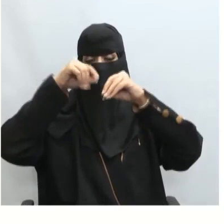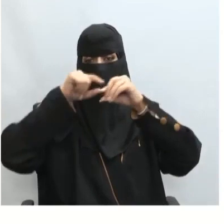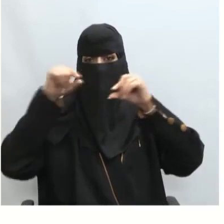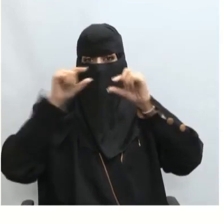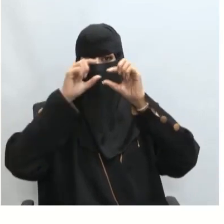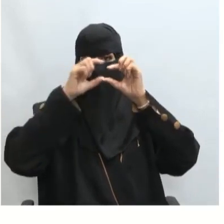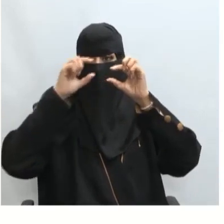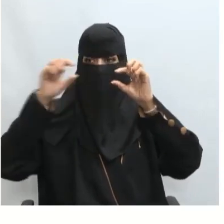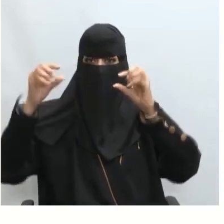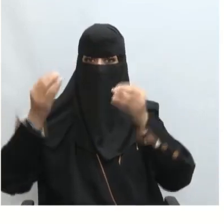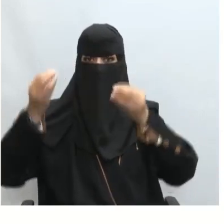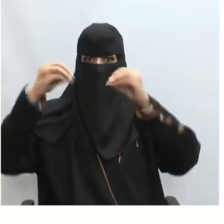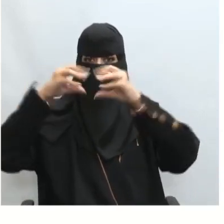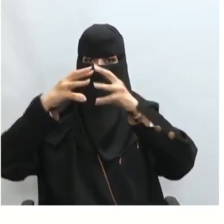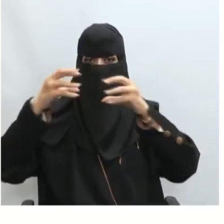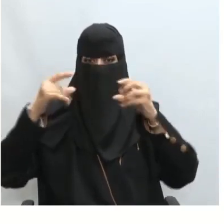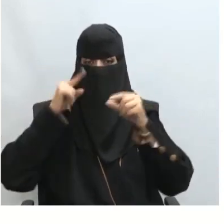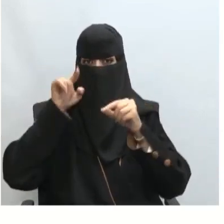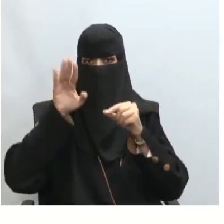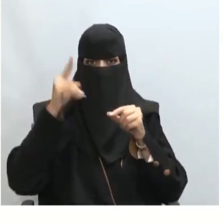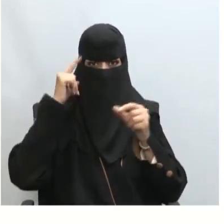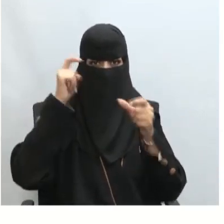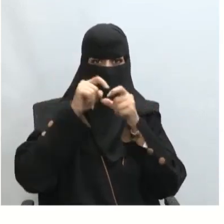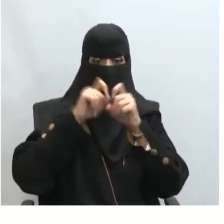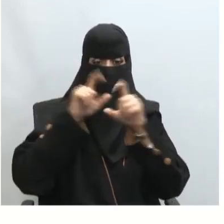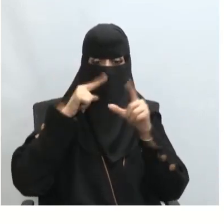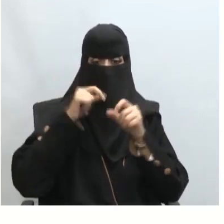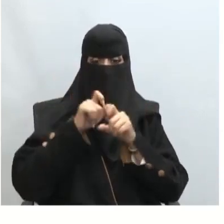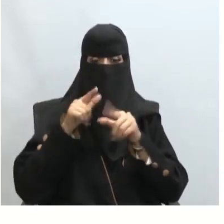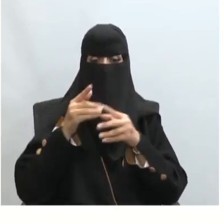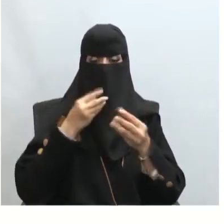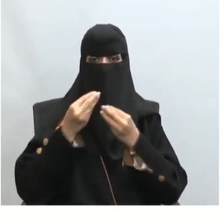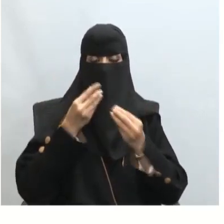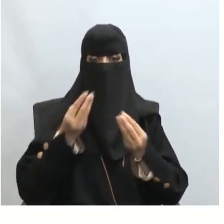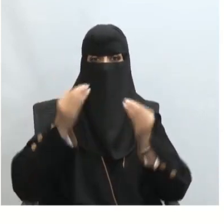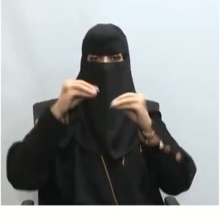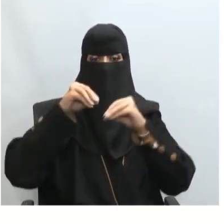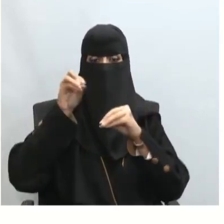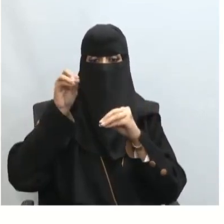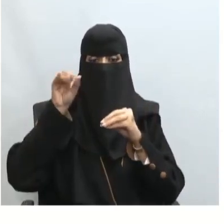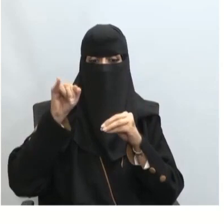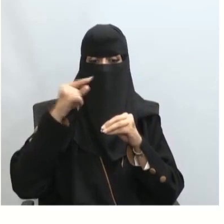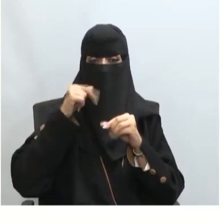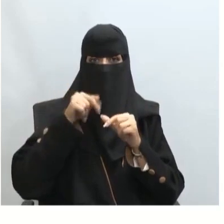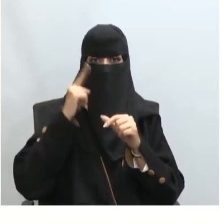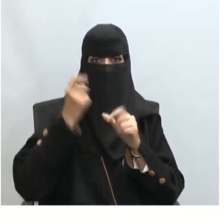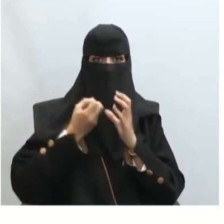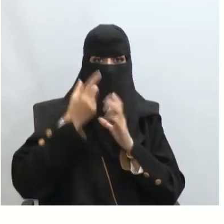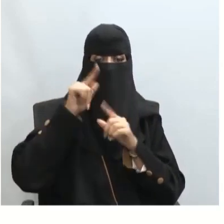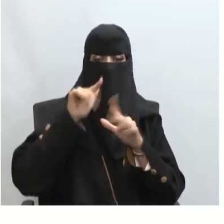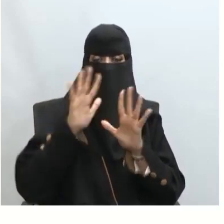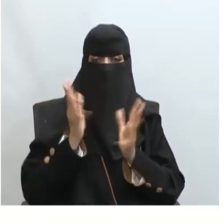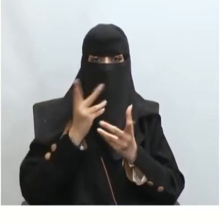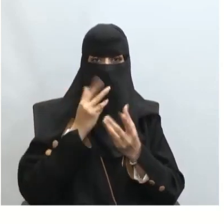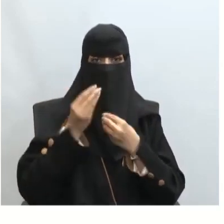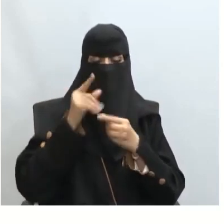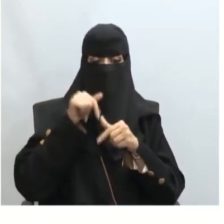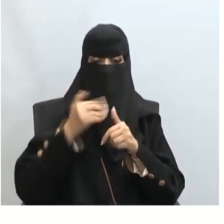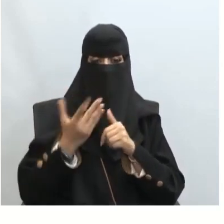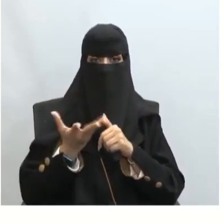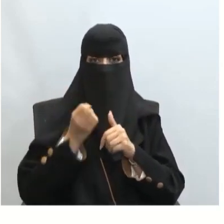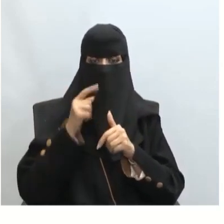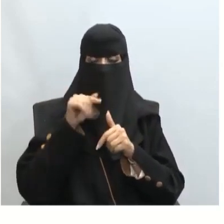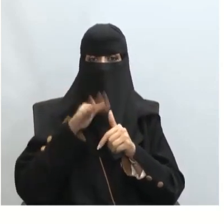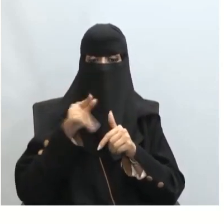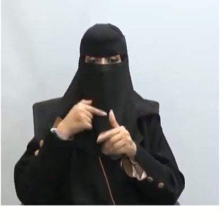الهيدروجين اتمنى ان تكون وصلت لكم الصوره بشكل واضح الان تستطيع ان تتوقع اي تفاعل ماذا سيعطيني